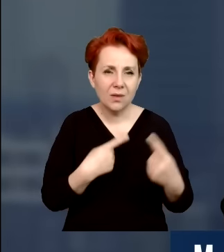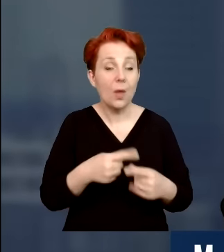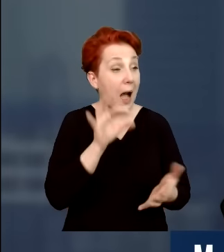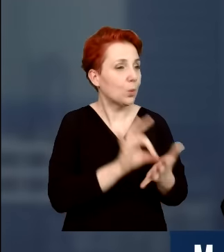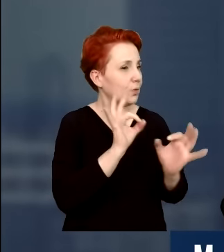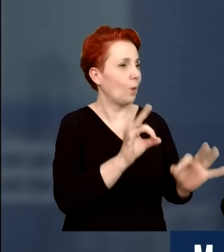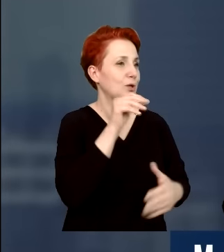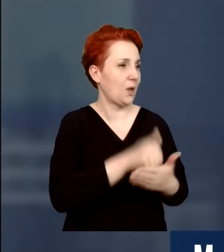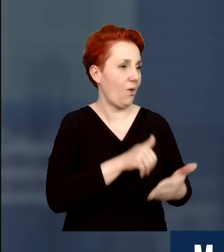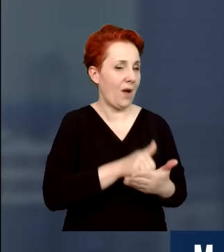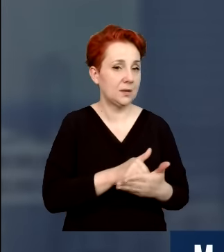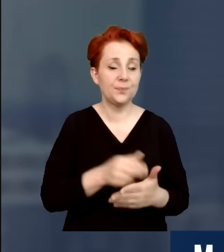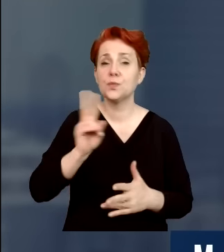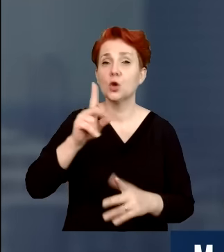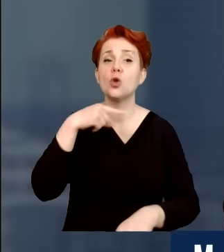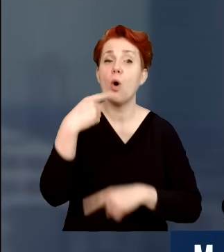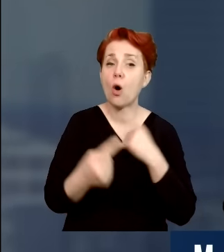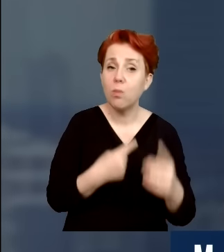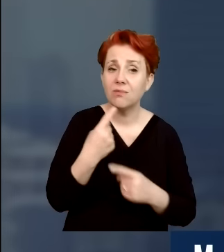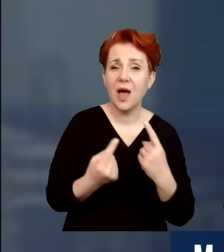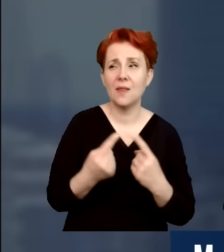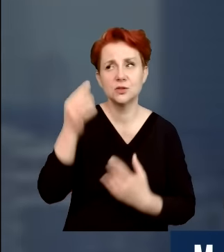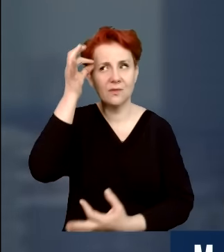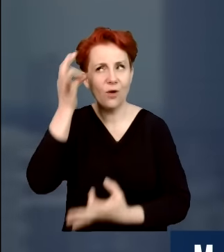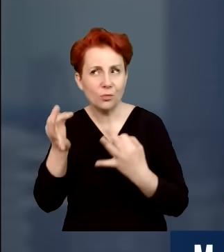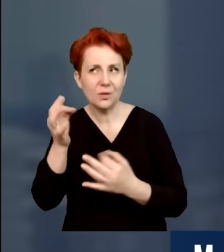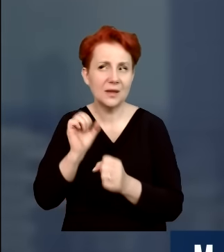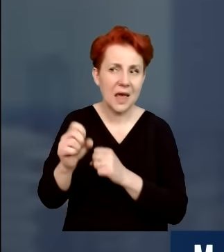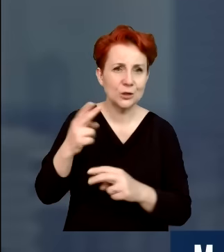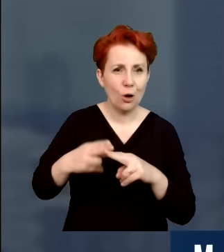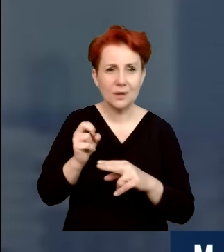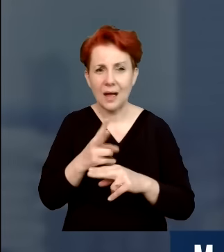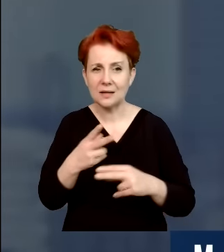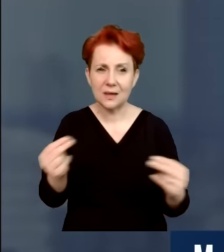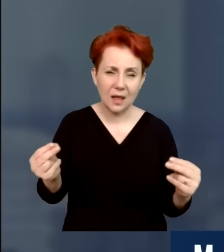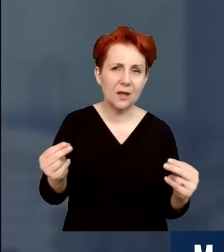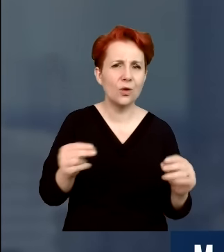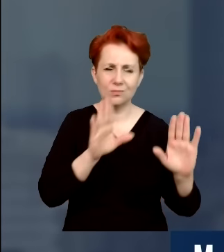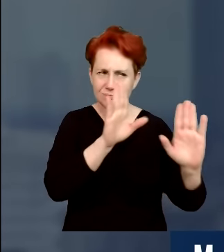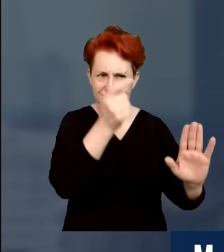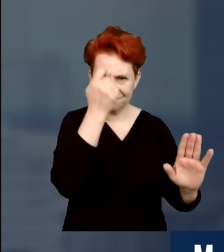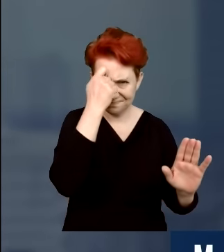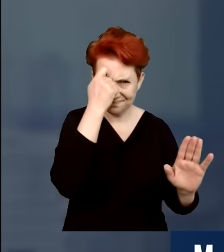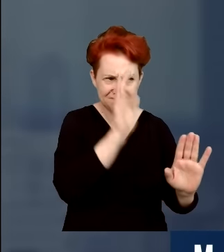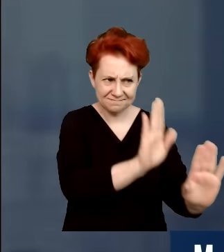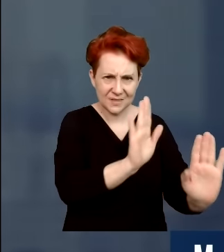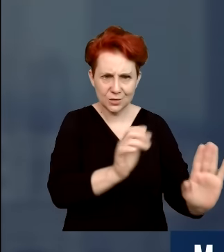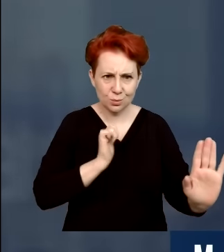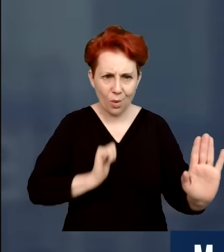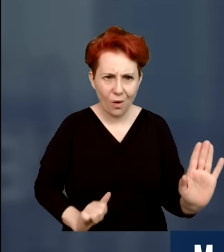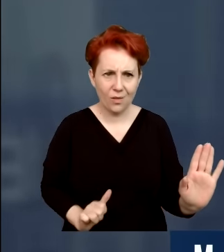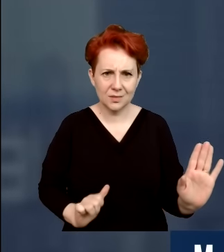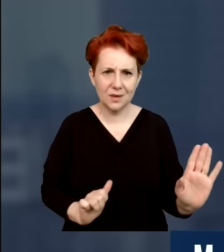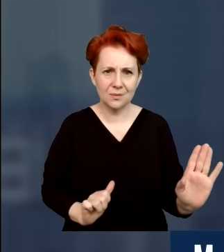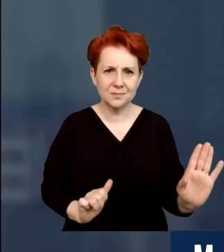którzy opowiadają, że stawiają wątpliwość, że jest chory i tak dalej, no niech się trochę opamiętają, tak, bo to były również